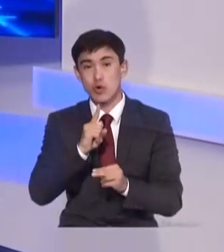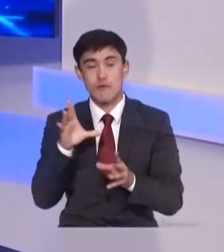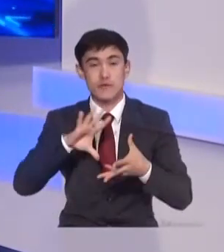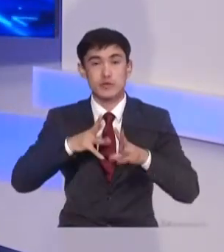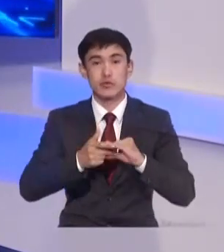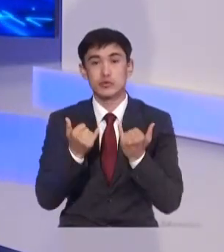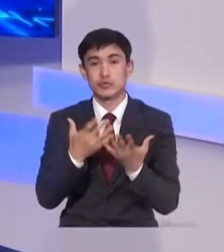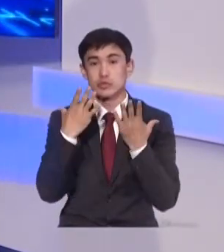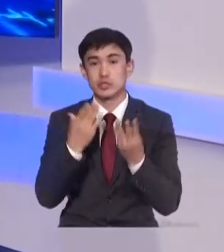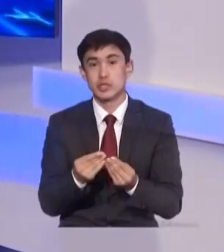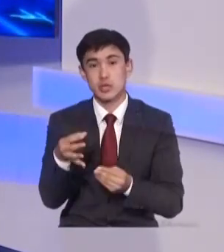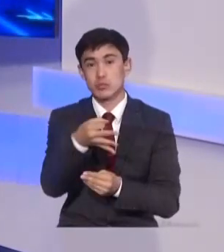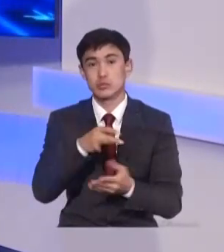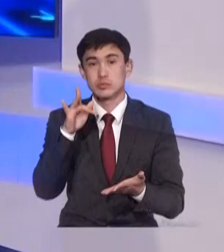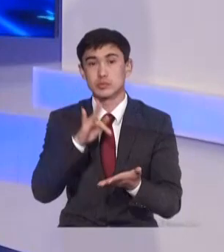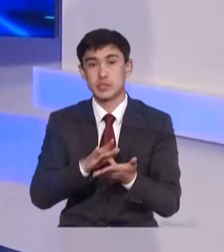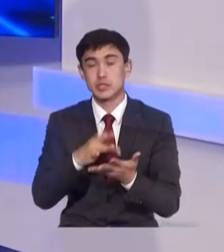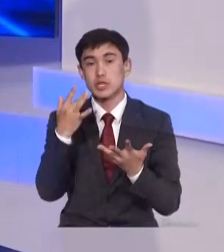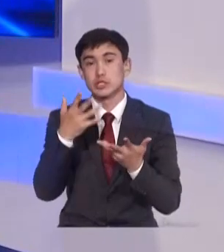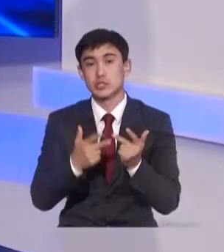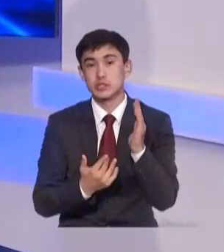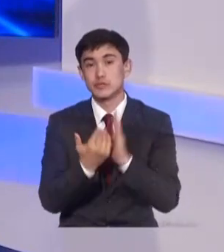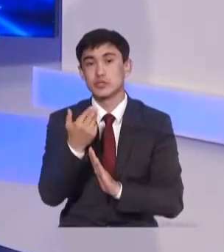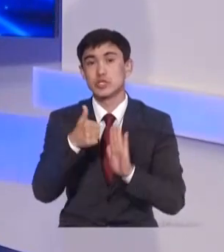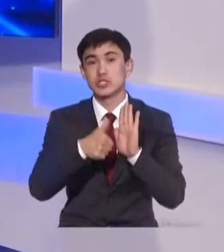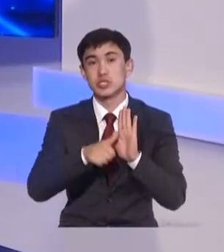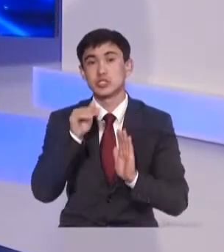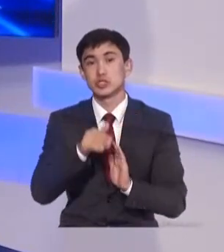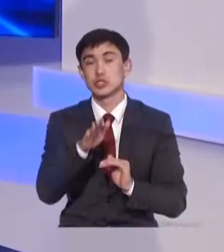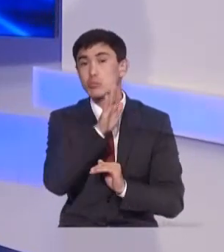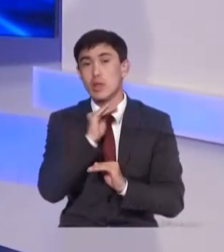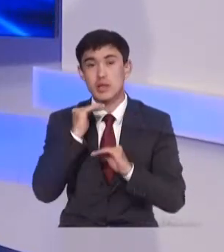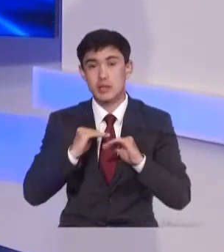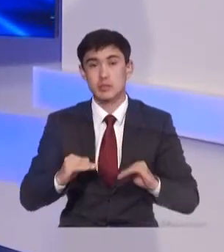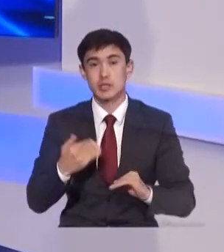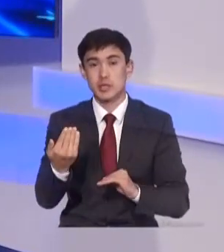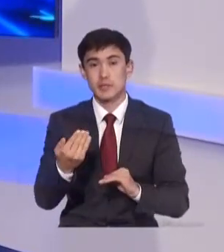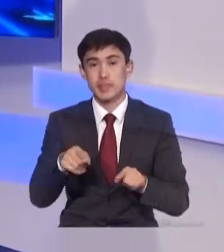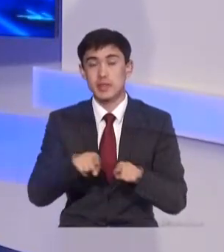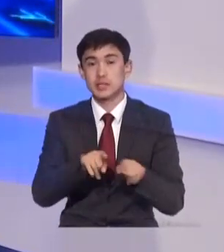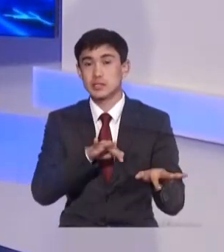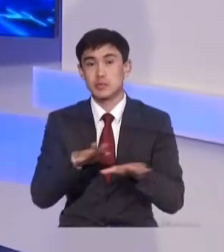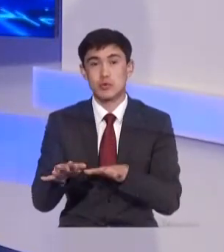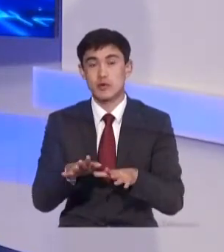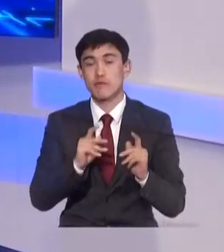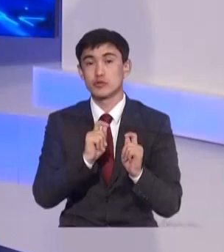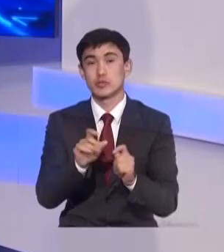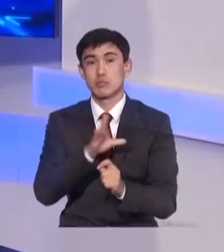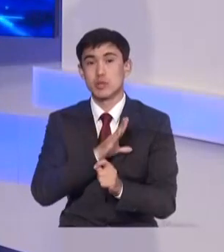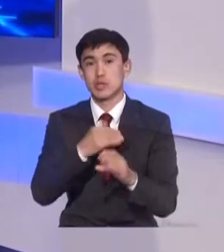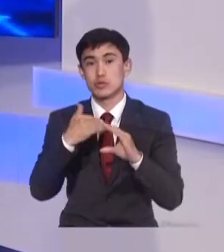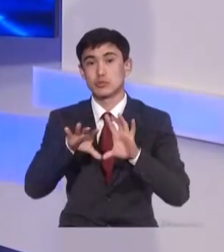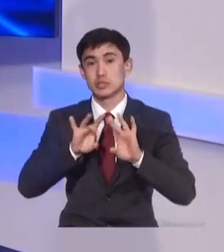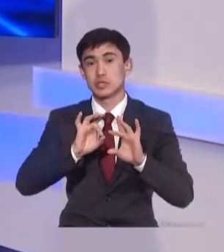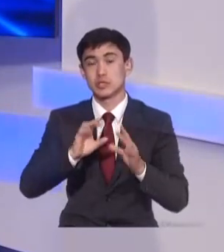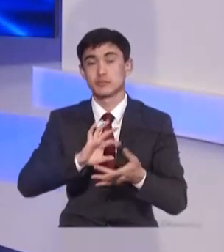всего на сегодняшний день в областном центре насчитывается свыше 6000 многодетных матерей. На церемонии вручения побывала и